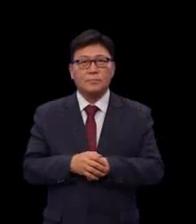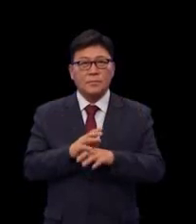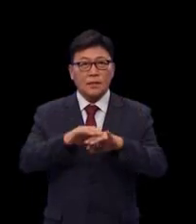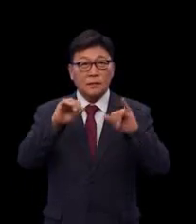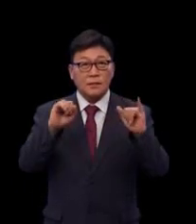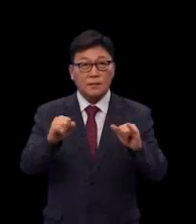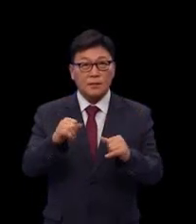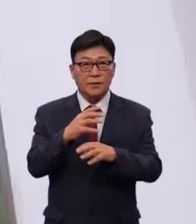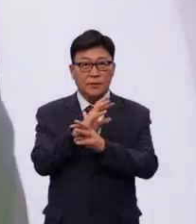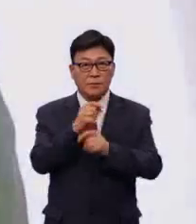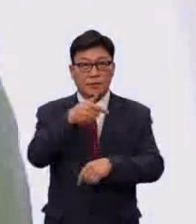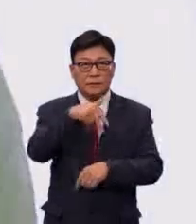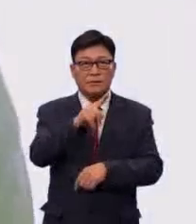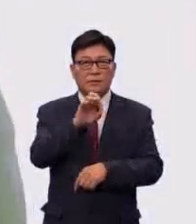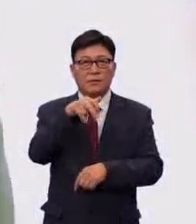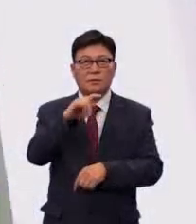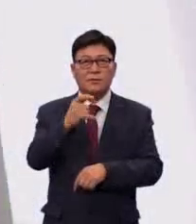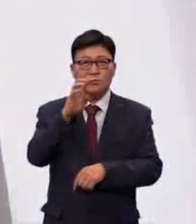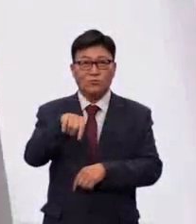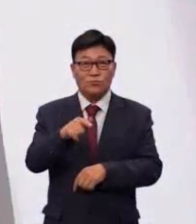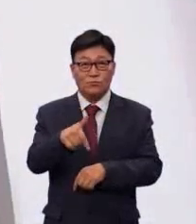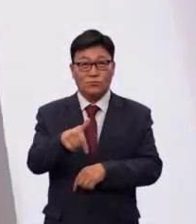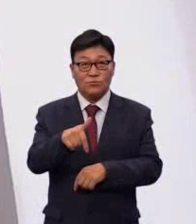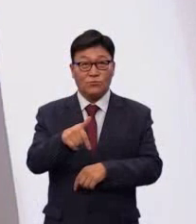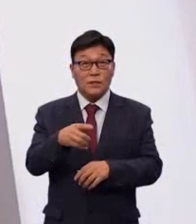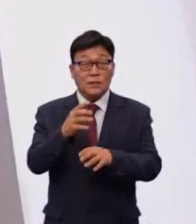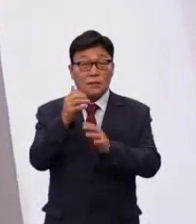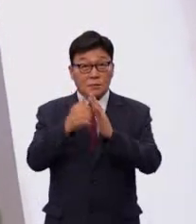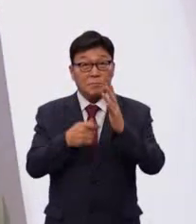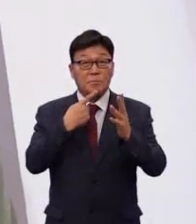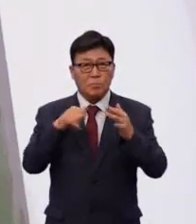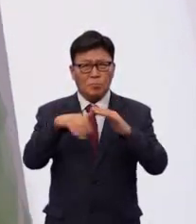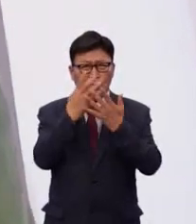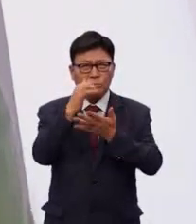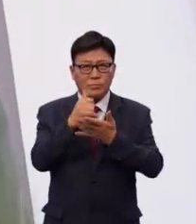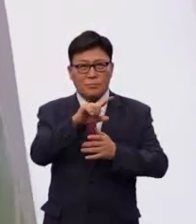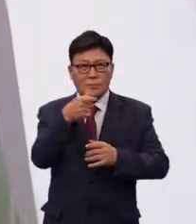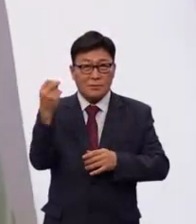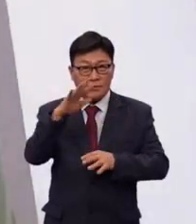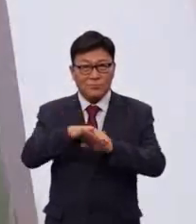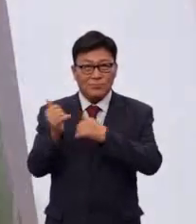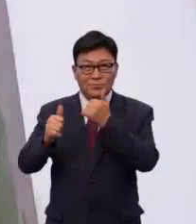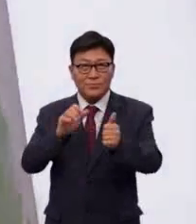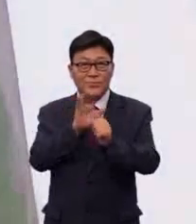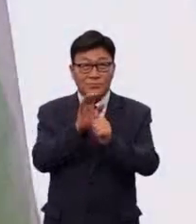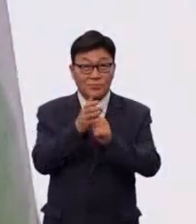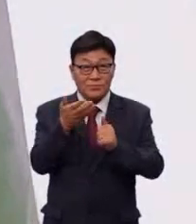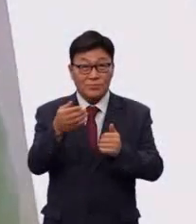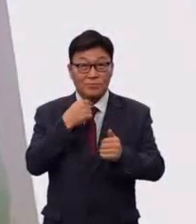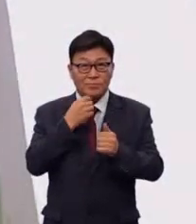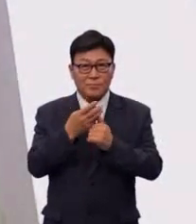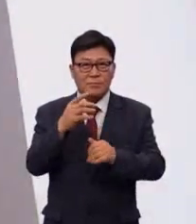실패박람회 화이팅! 네, 안녕하세요. 개그맨 정진욱입니다. 예, 실패를 경험한 모든 분들의 재도전을